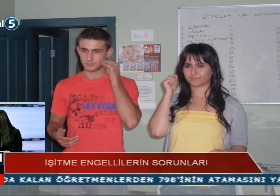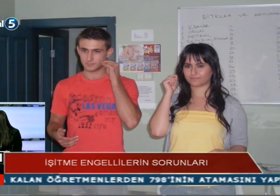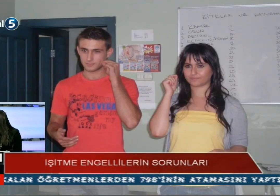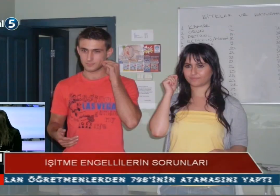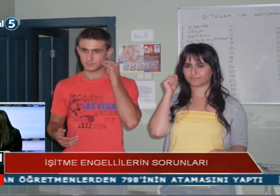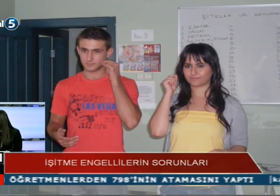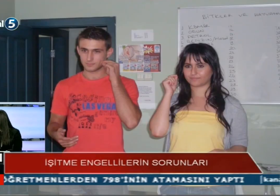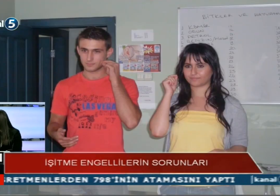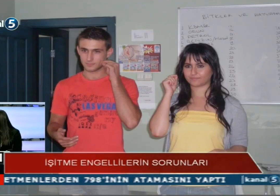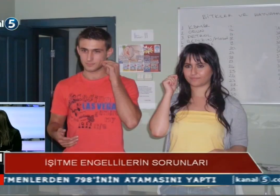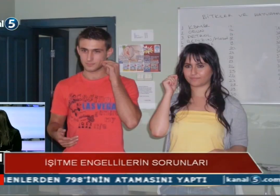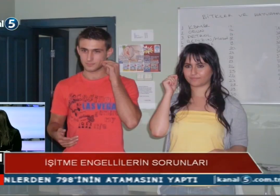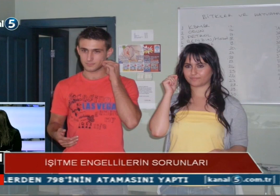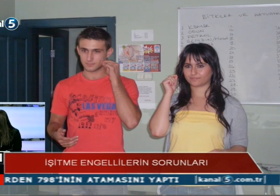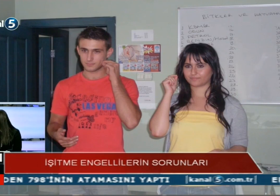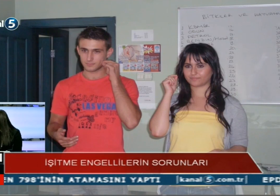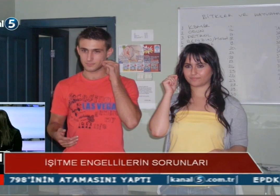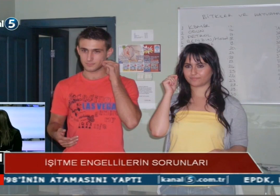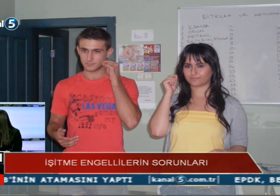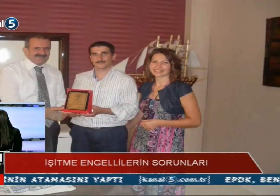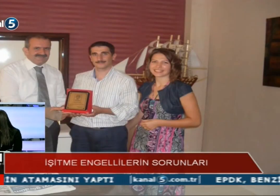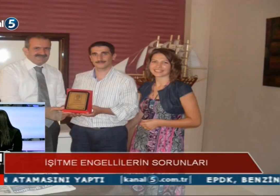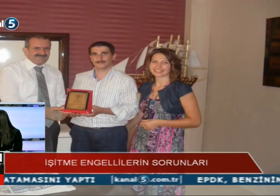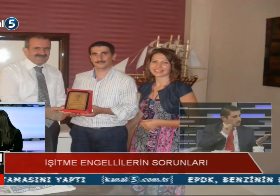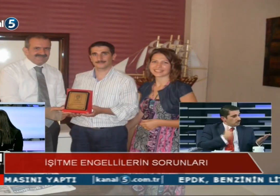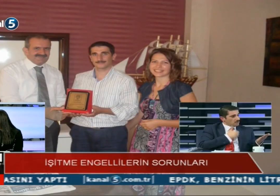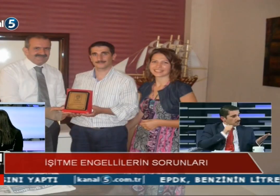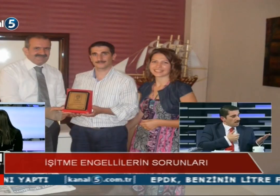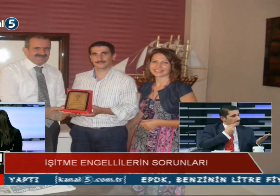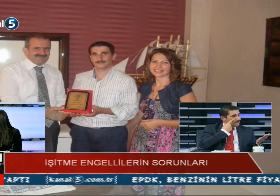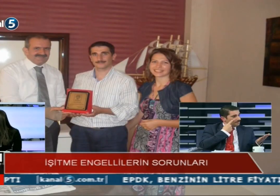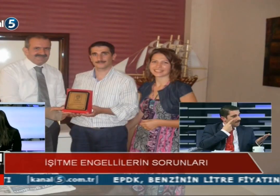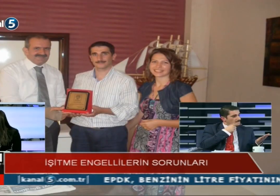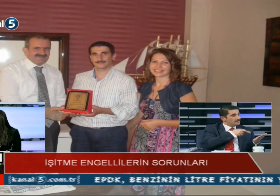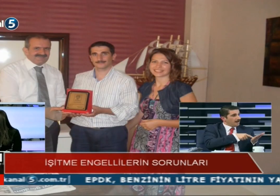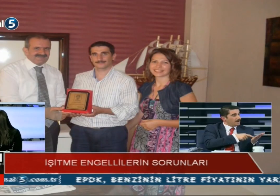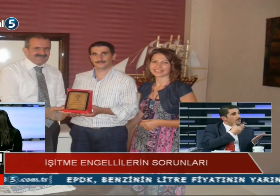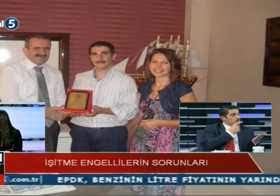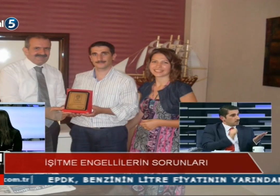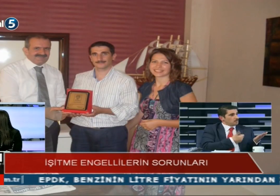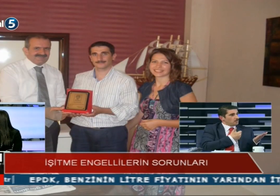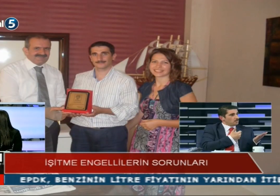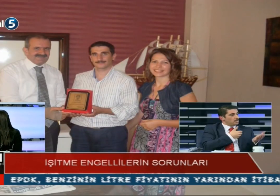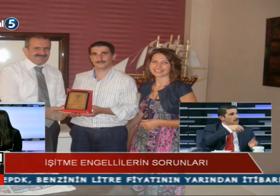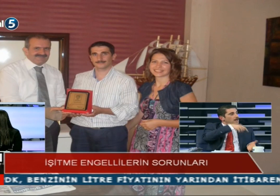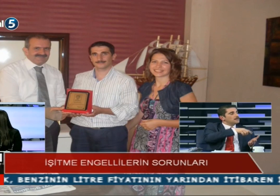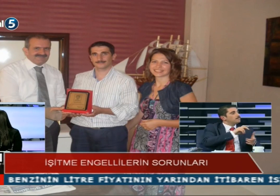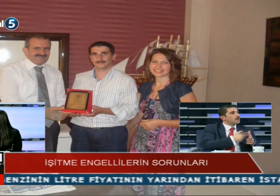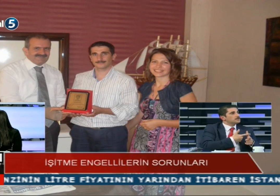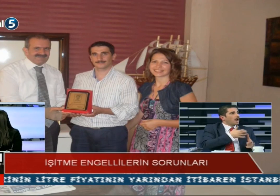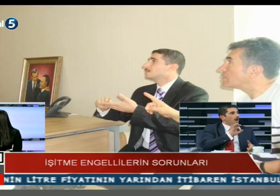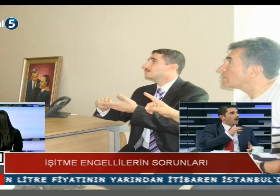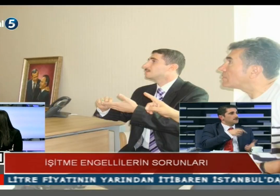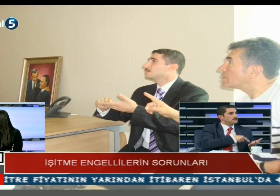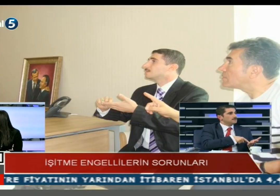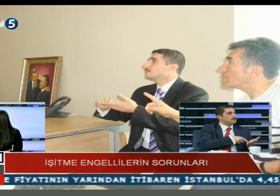telefon alacaksınız dediğimizde ama biz konuşamıyoruz, duyamıyoruz dediğimizde yapabileceğimiz bir şey yok diyorlar. Bunun için işitme engelli için